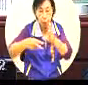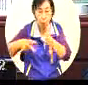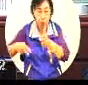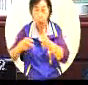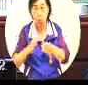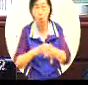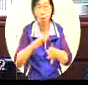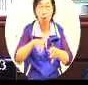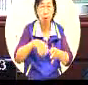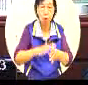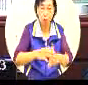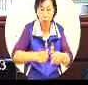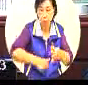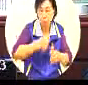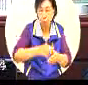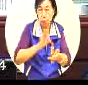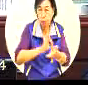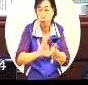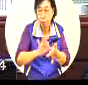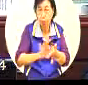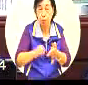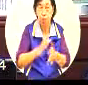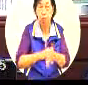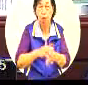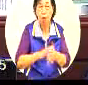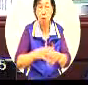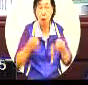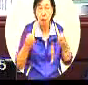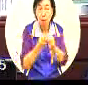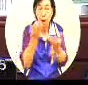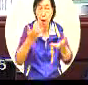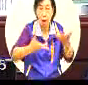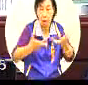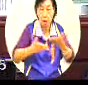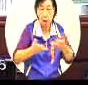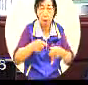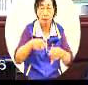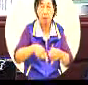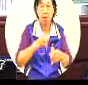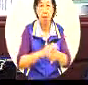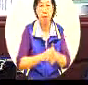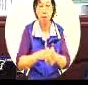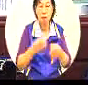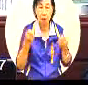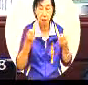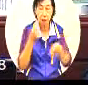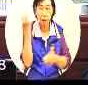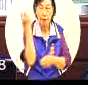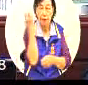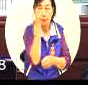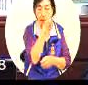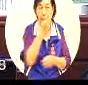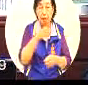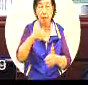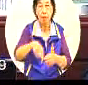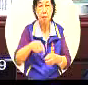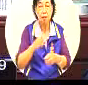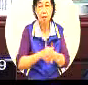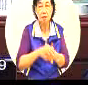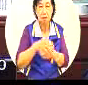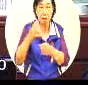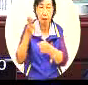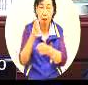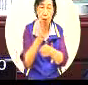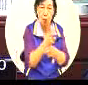的需要被去调这个监视器啊，都发觉讲啊，以这个监视器是坏去，这个都是让我们觉得很